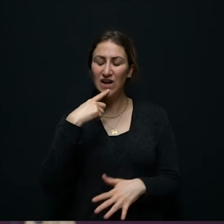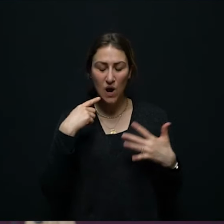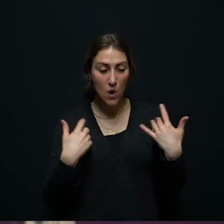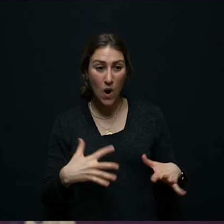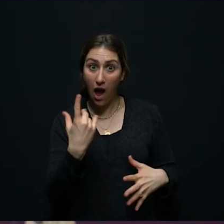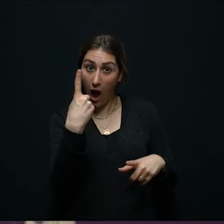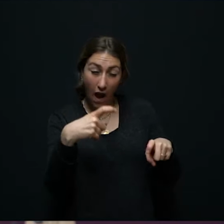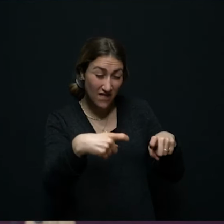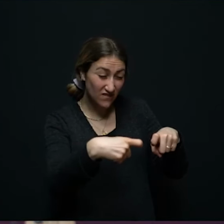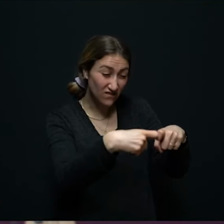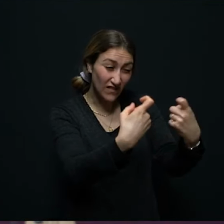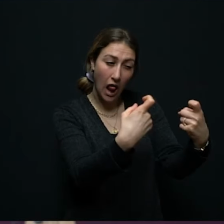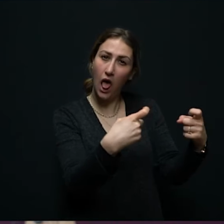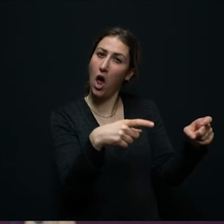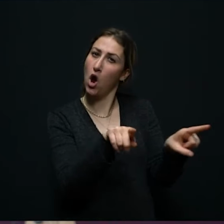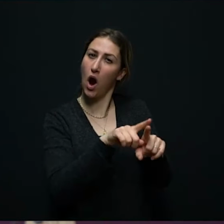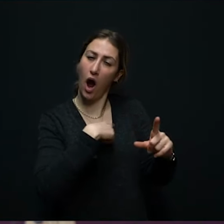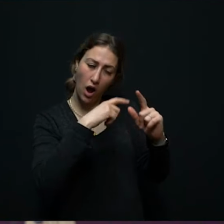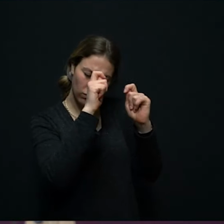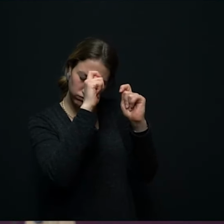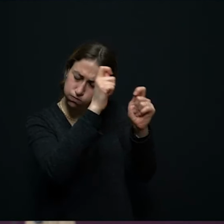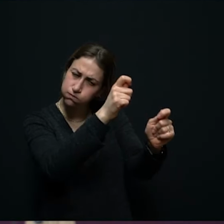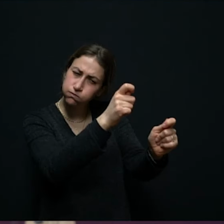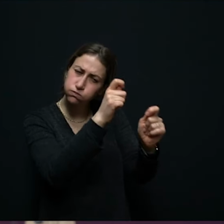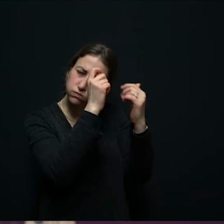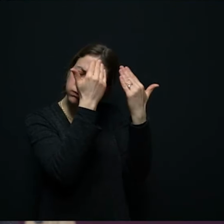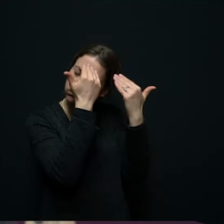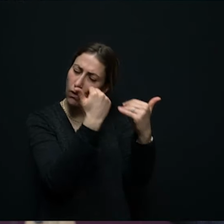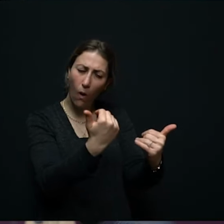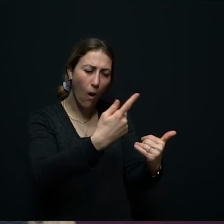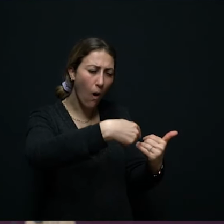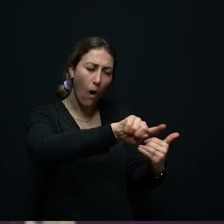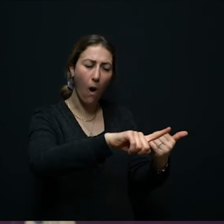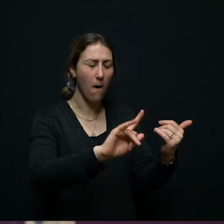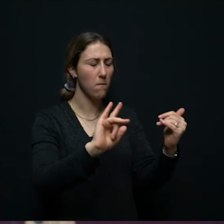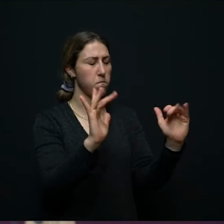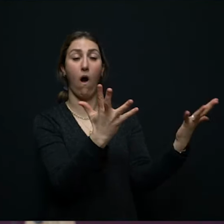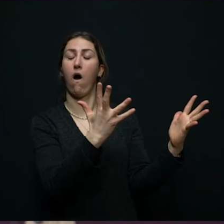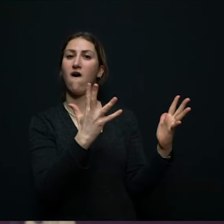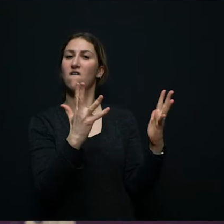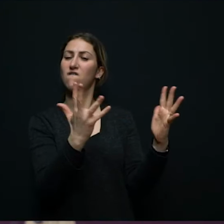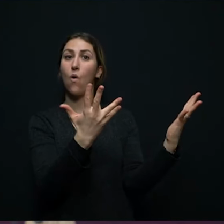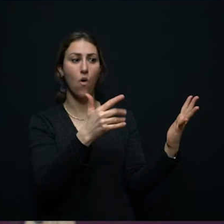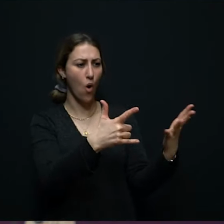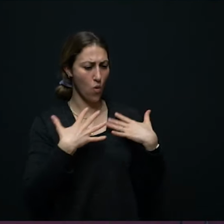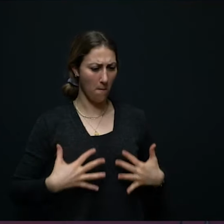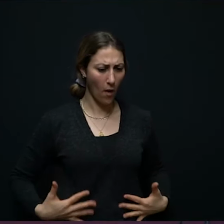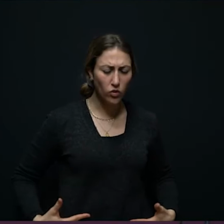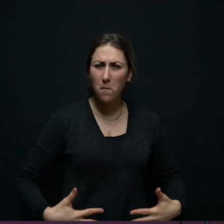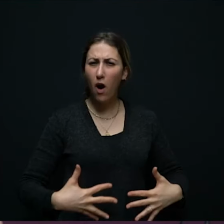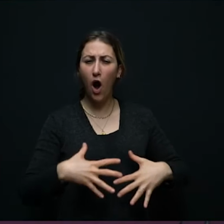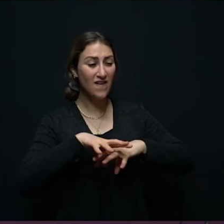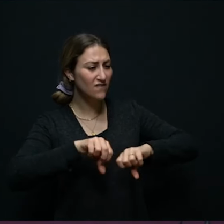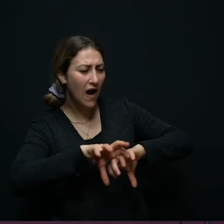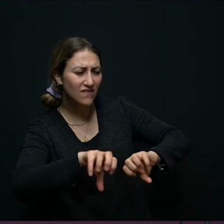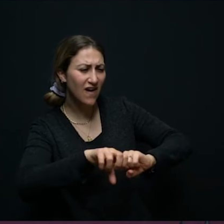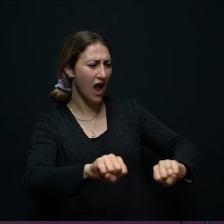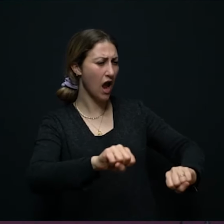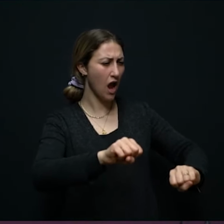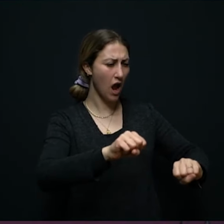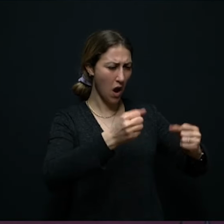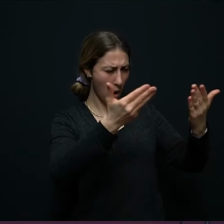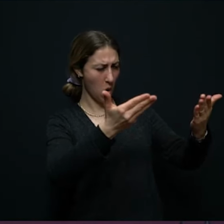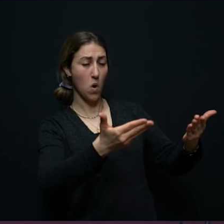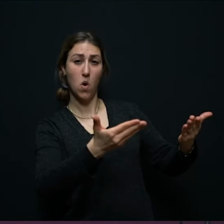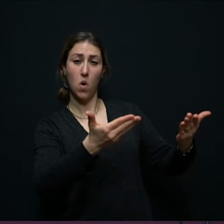commence son épître en expliquant à ses thessaloniciens bravo vous êtes vraiment extraordinaire vous êtes devenu un modèle